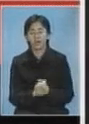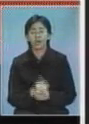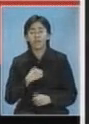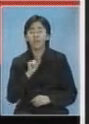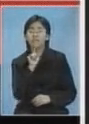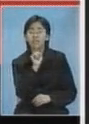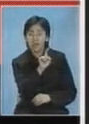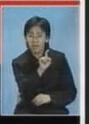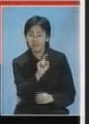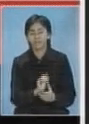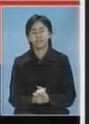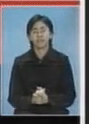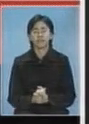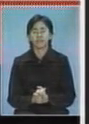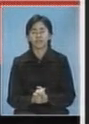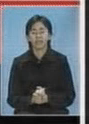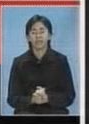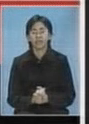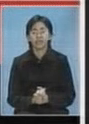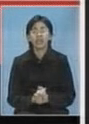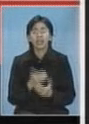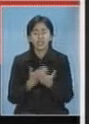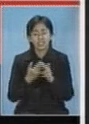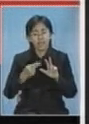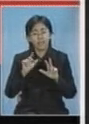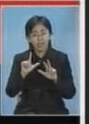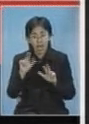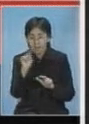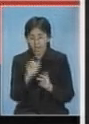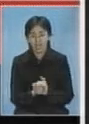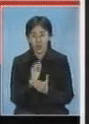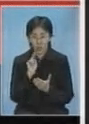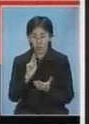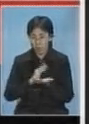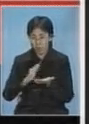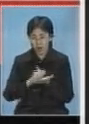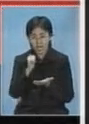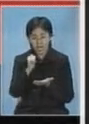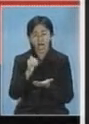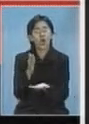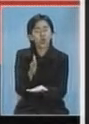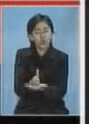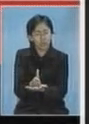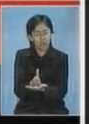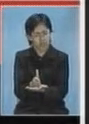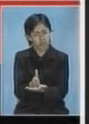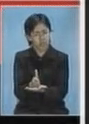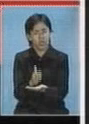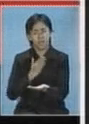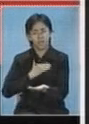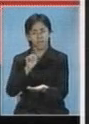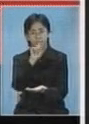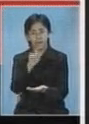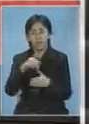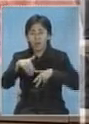มทีครับพักหนี้ดี30,000ล้านครึ่งหนึ่งในธนาคารอย่างนี้ท่านประธานอธิบายหน่อยดีกว่า